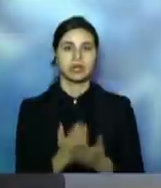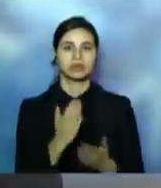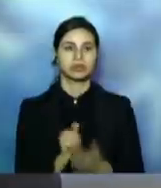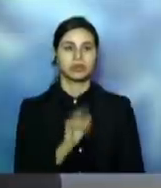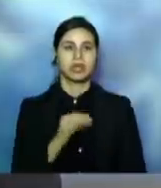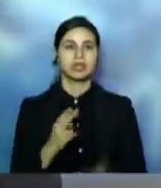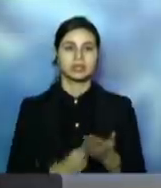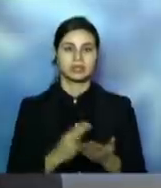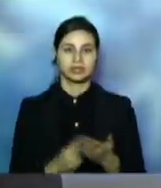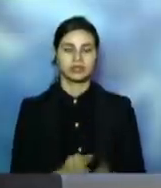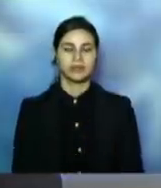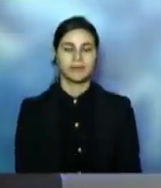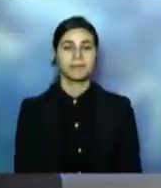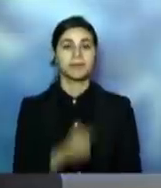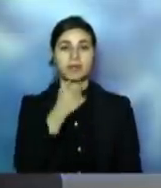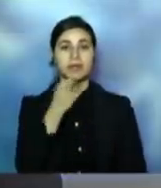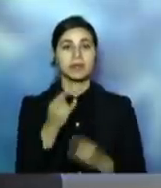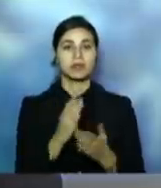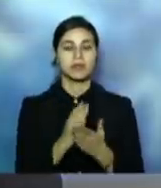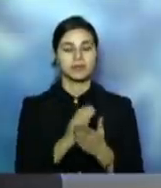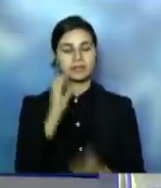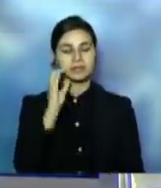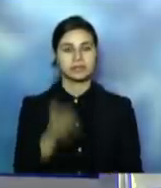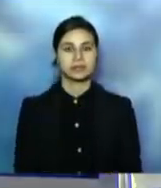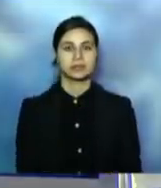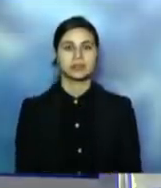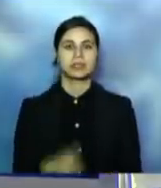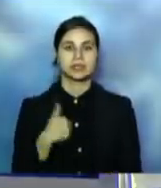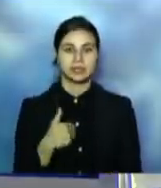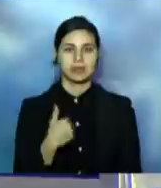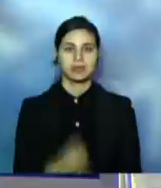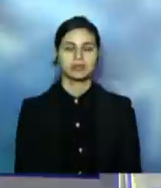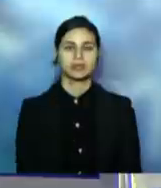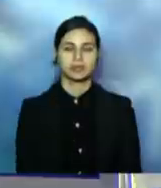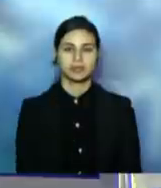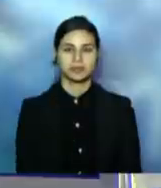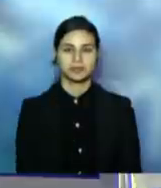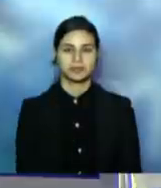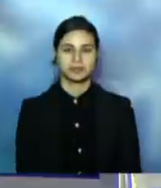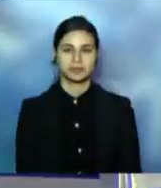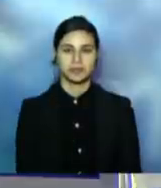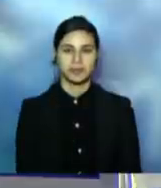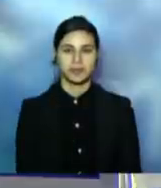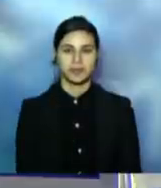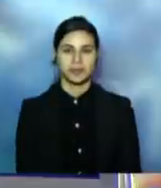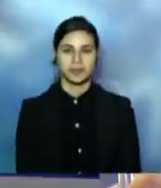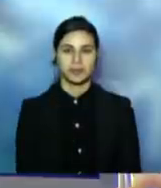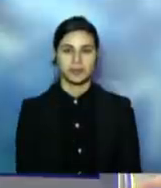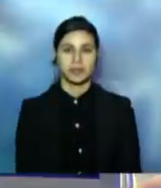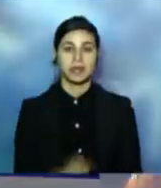წიგნში, მაინტერესებს. დილამშვიდობისა, გისმენთ. გამარჯობა, მოგესალმებით. მე